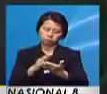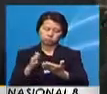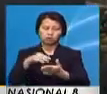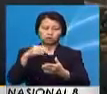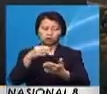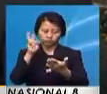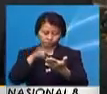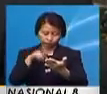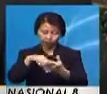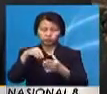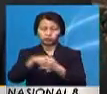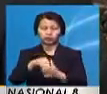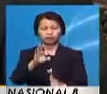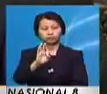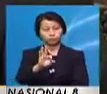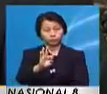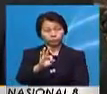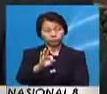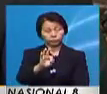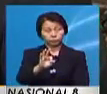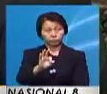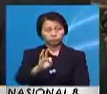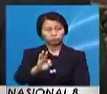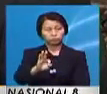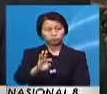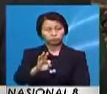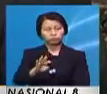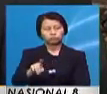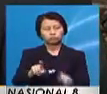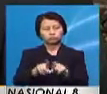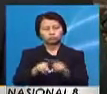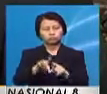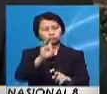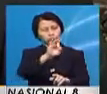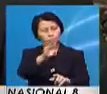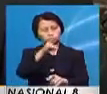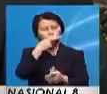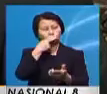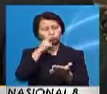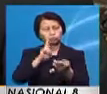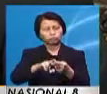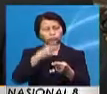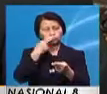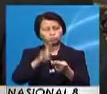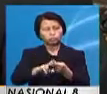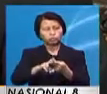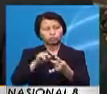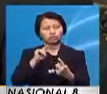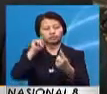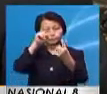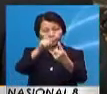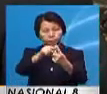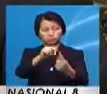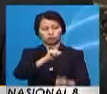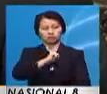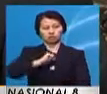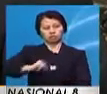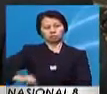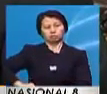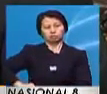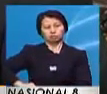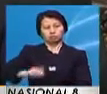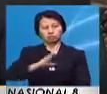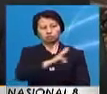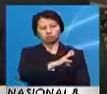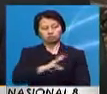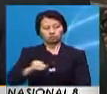Facebook. It looks like a letter addressed to the Agong, and